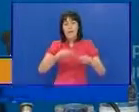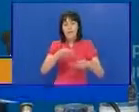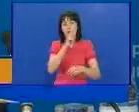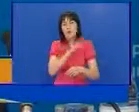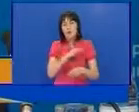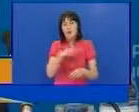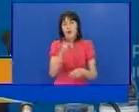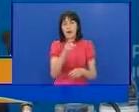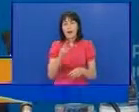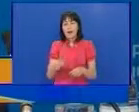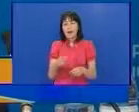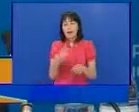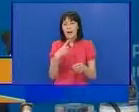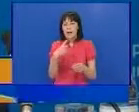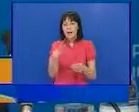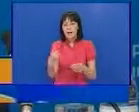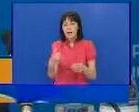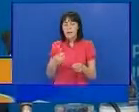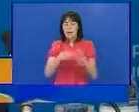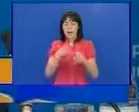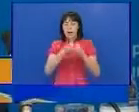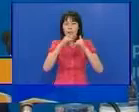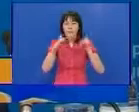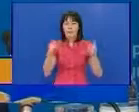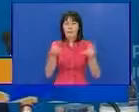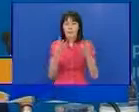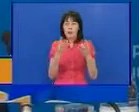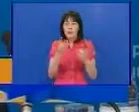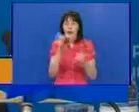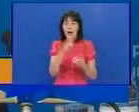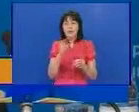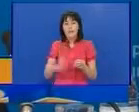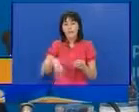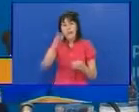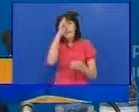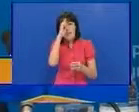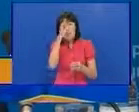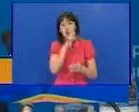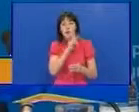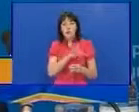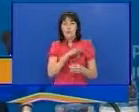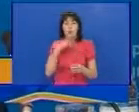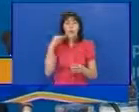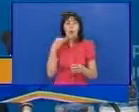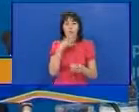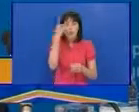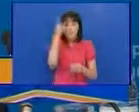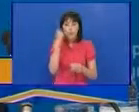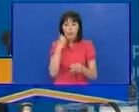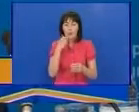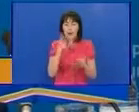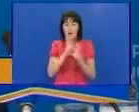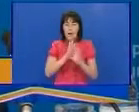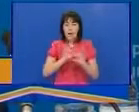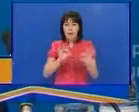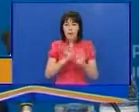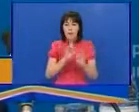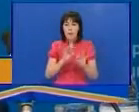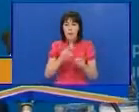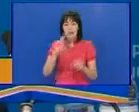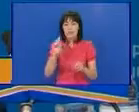халыққа ашықтығын арттыруға және жұртшылықтың мемлекет жұмысы туралы көбірек ақпарат алуына жол ашатын бірден